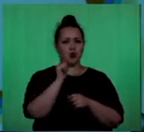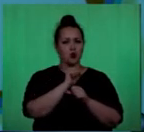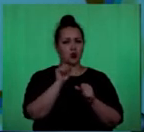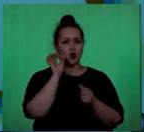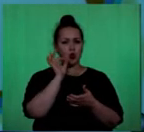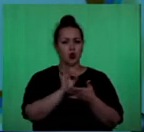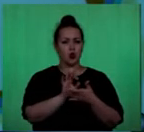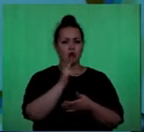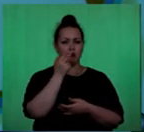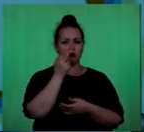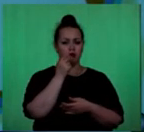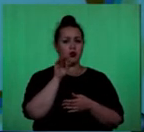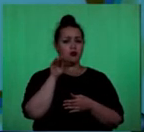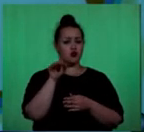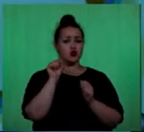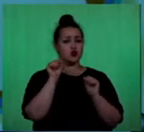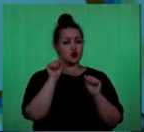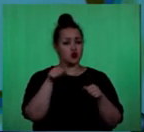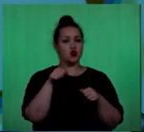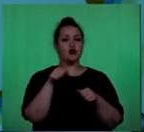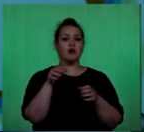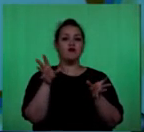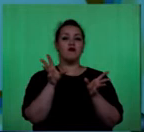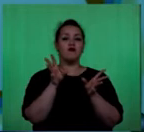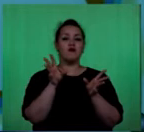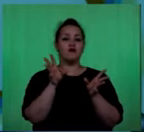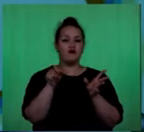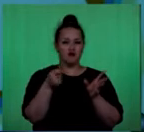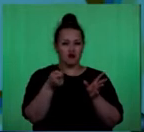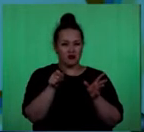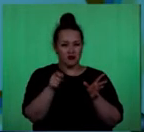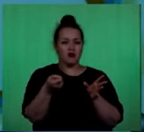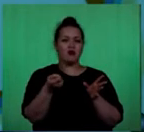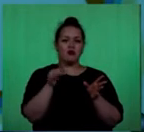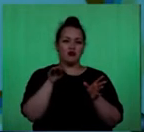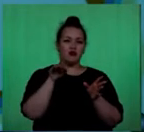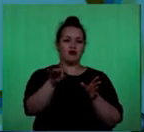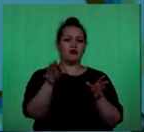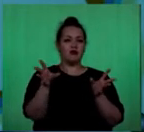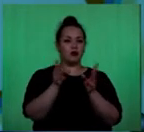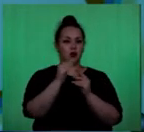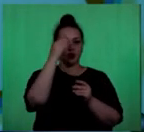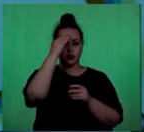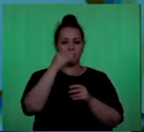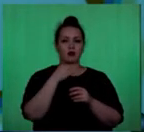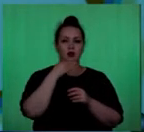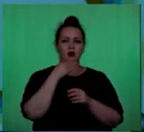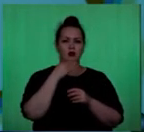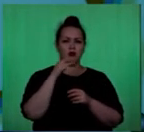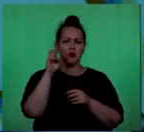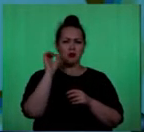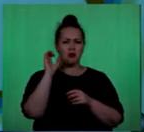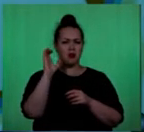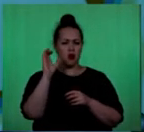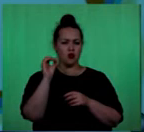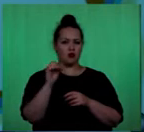машину можно запускать только вместе с папой или после с папой с боссы или с